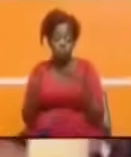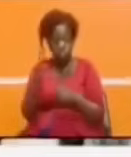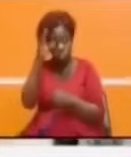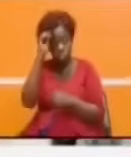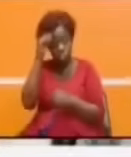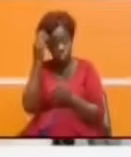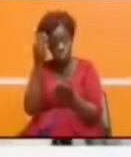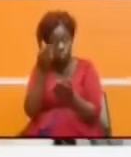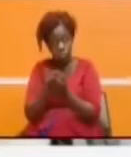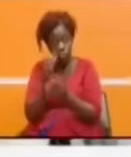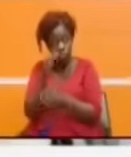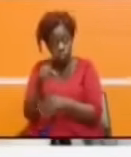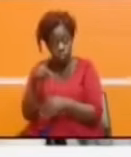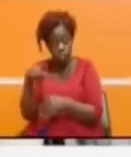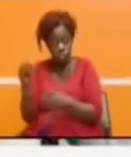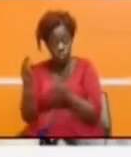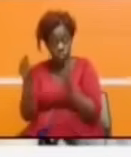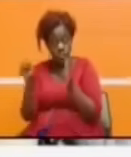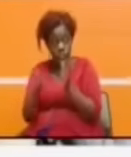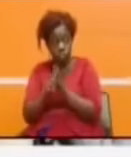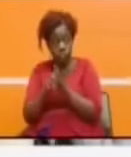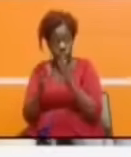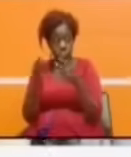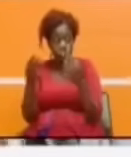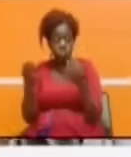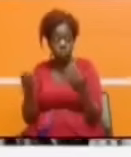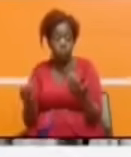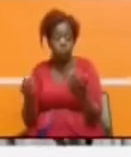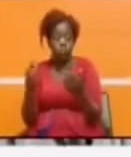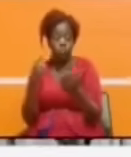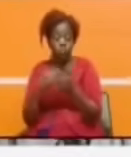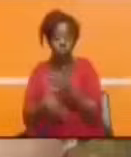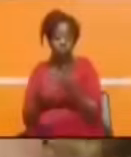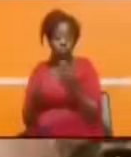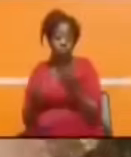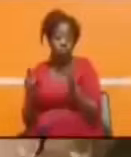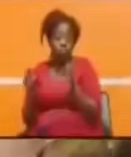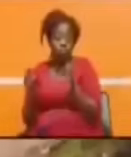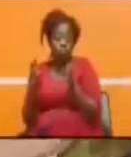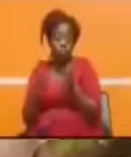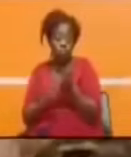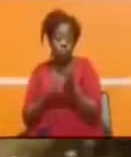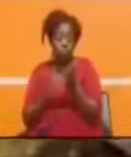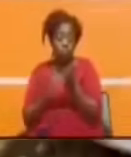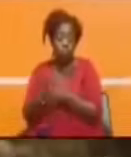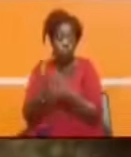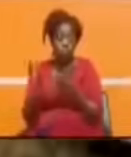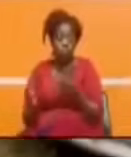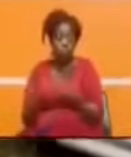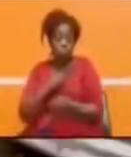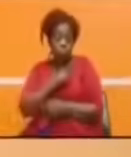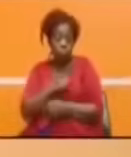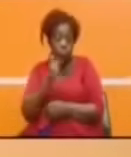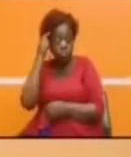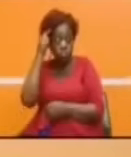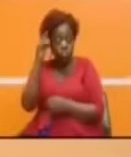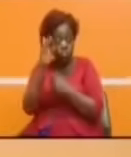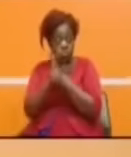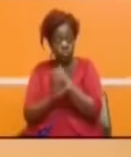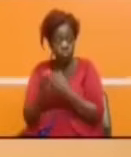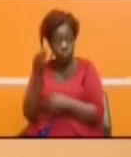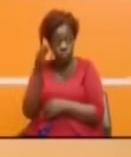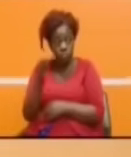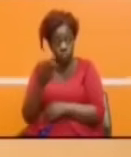mutaawe atwala obukakafu eri omulamuzi Adamuze byalugawo bwekinazirirwa nti kituufu wakwetondera eggwanga oba